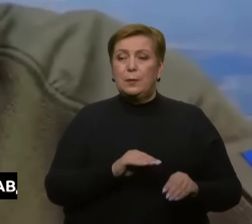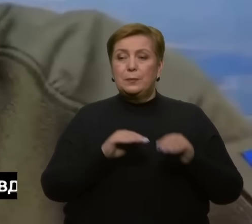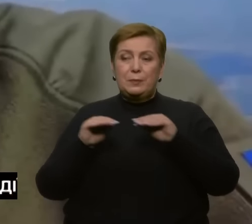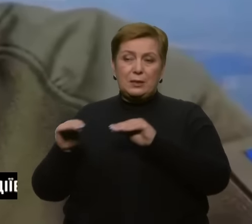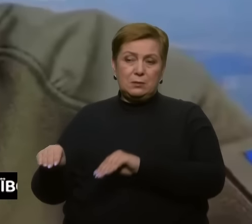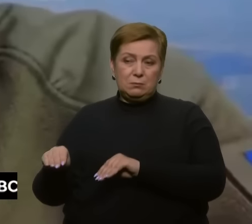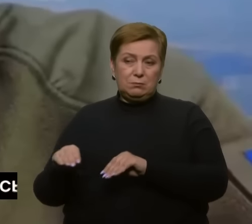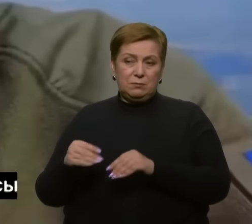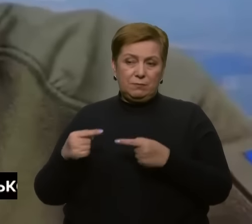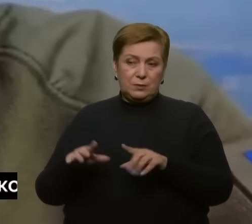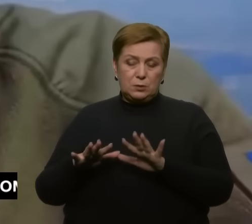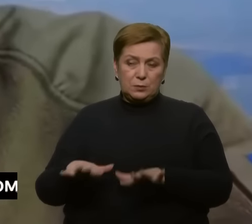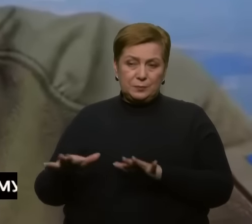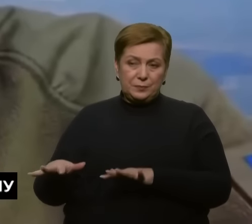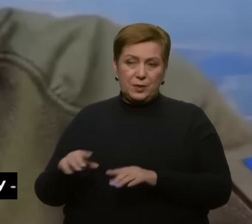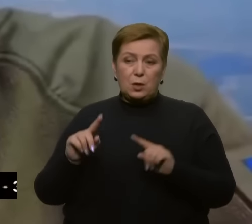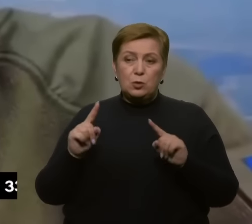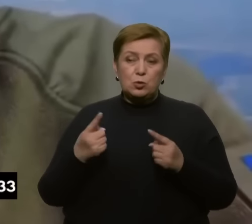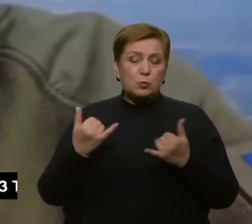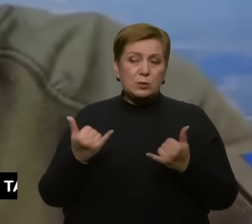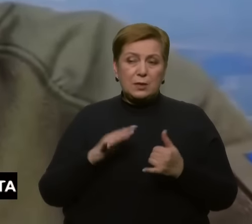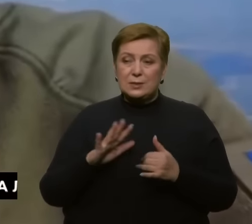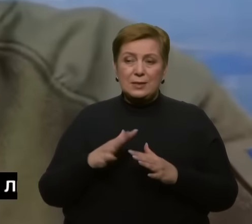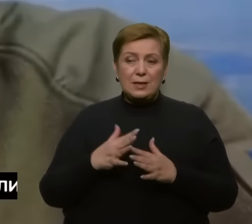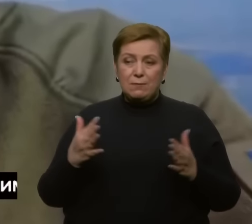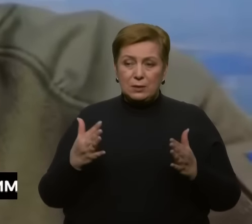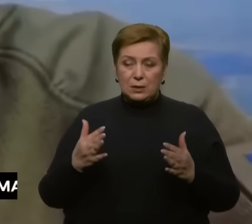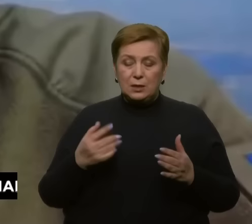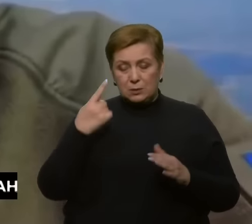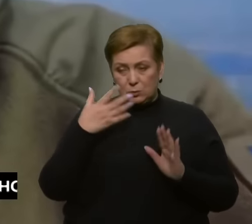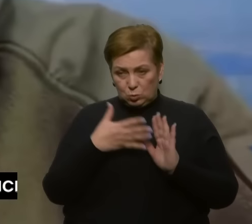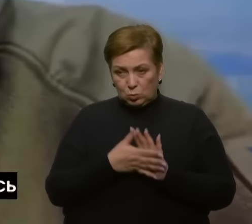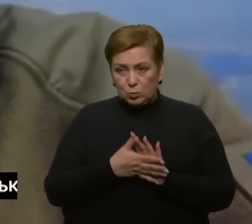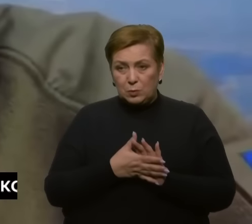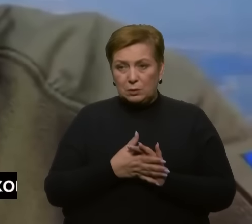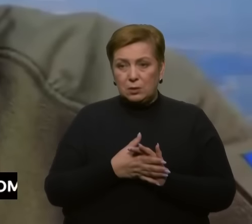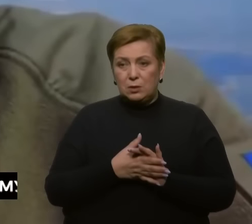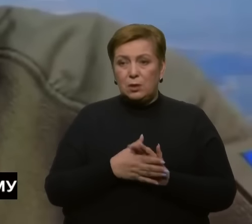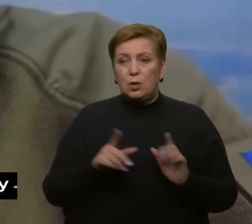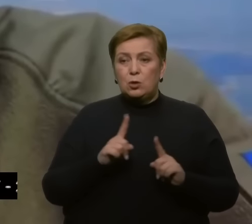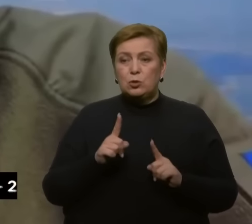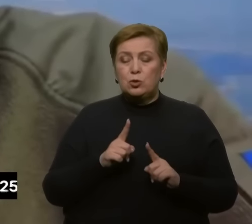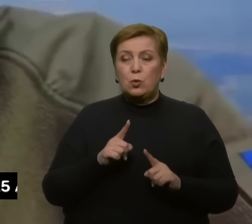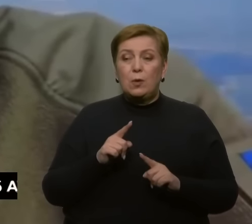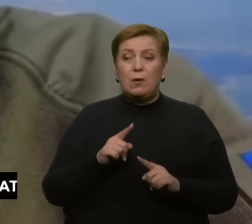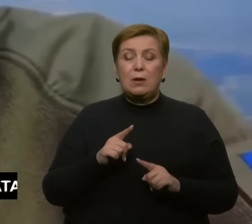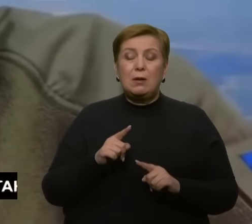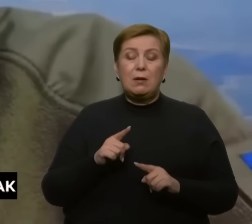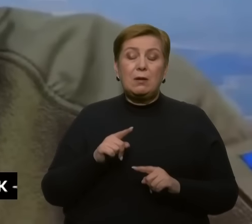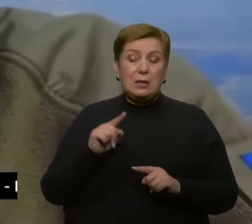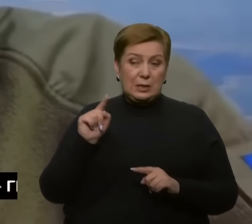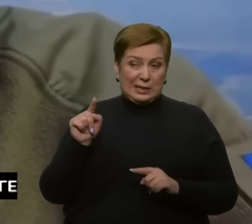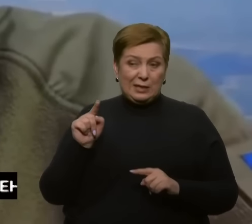угруповання. Чому воно зараз невелике? Ну, тому що окупанти зрозуміли, що їх можуть дістати. В